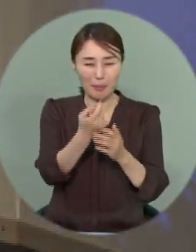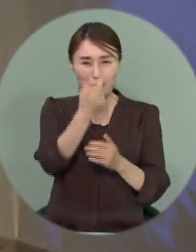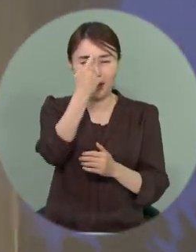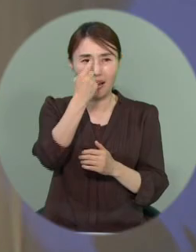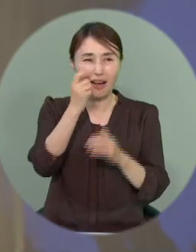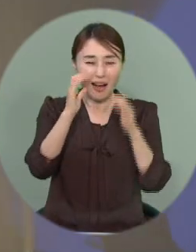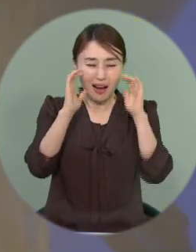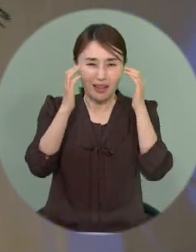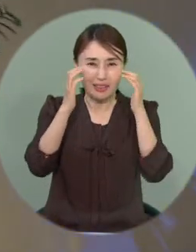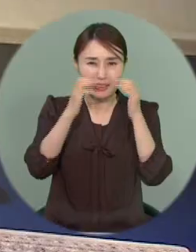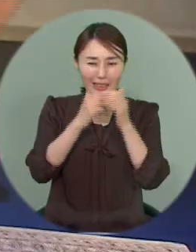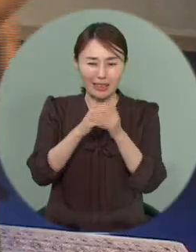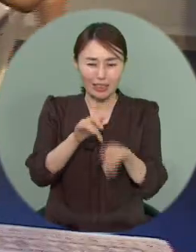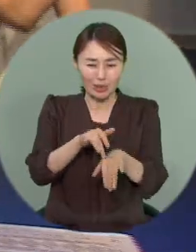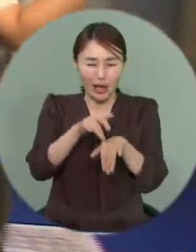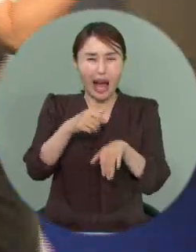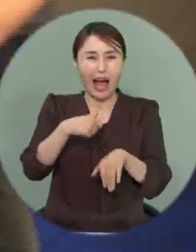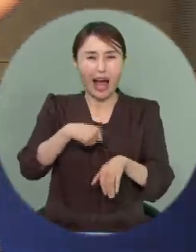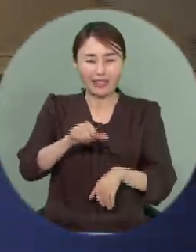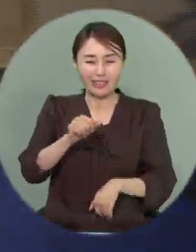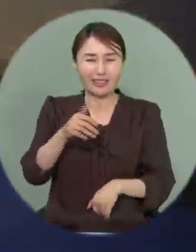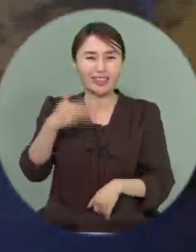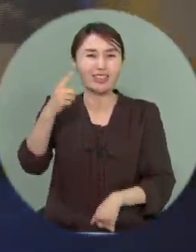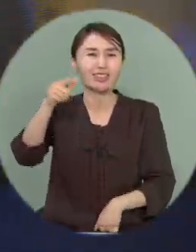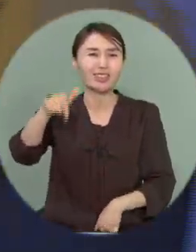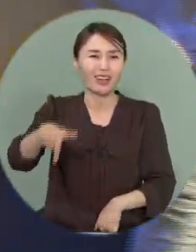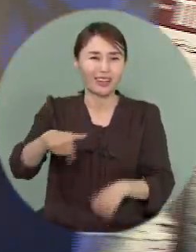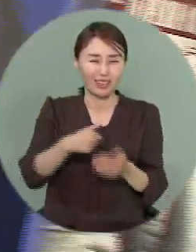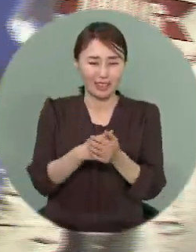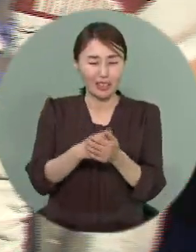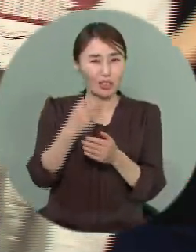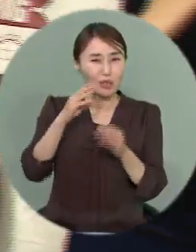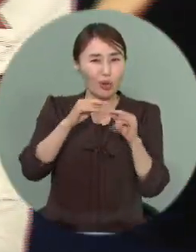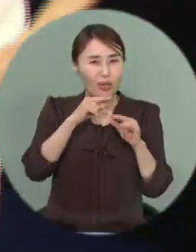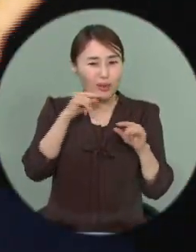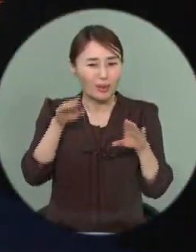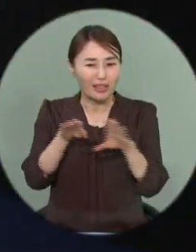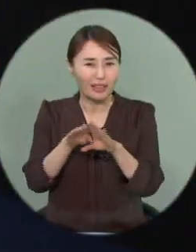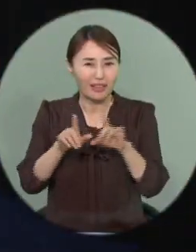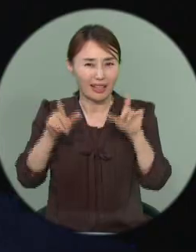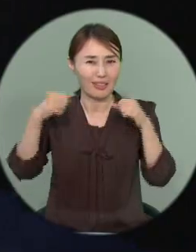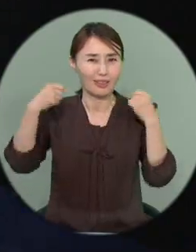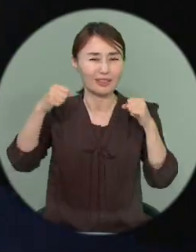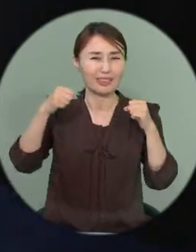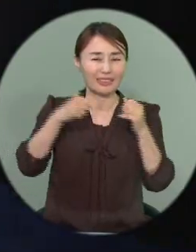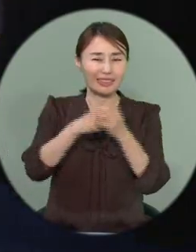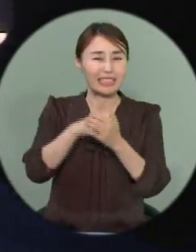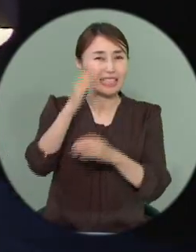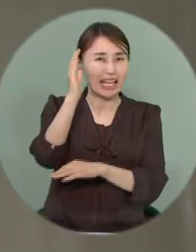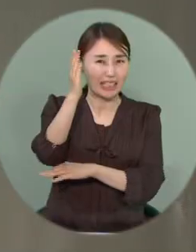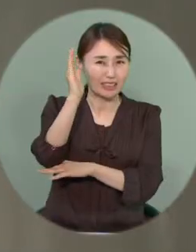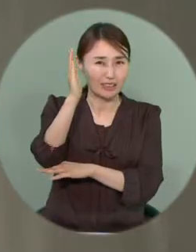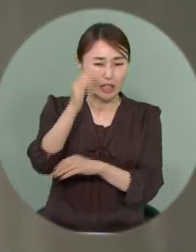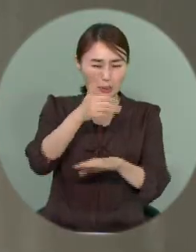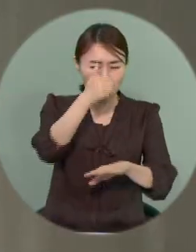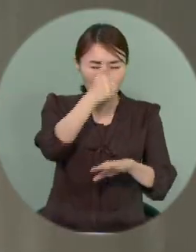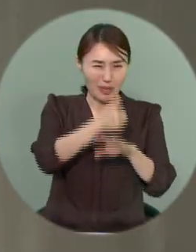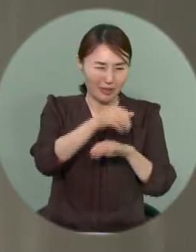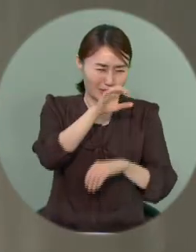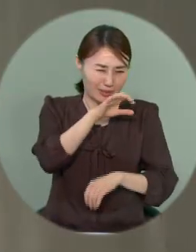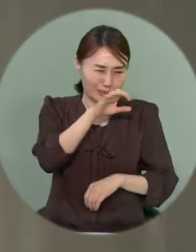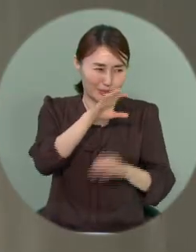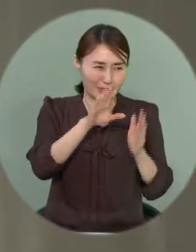아들인 척하는 두 청년. 이번 주말 공연될 연극의 한 대목입니다. 막바지 연습에 구슬땀을 흘리는